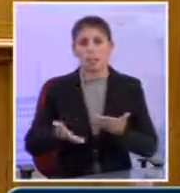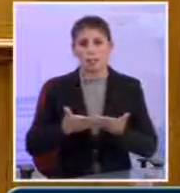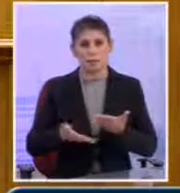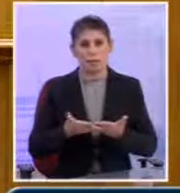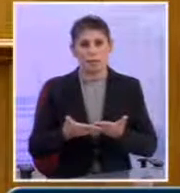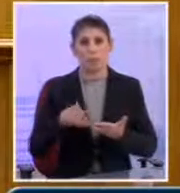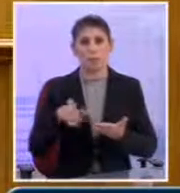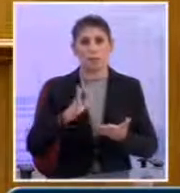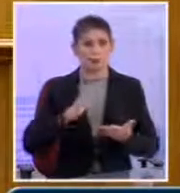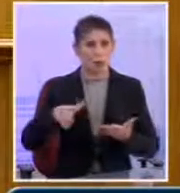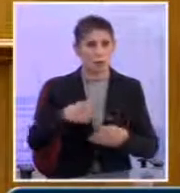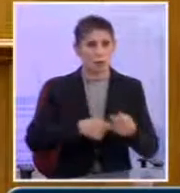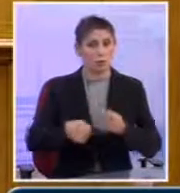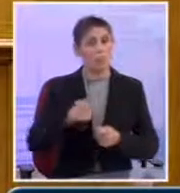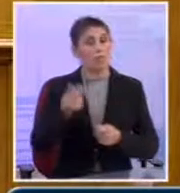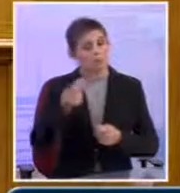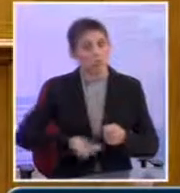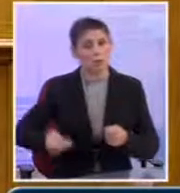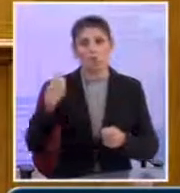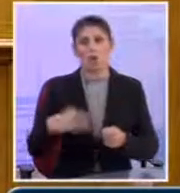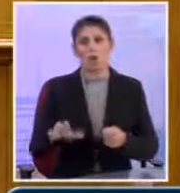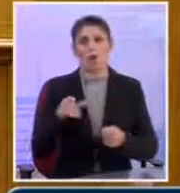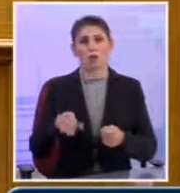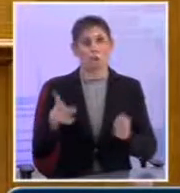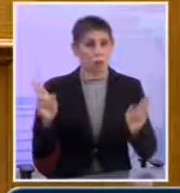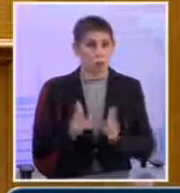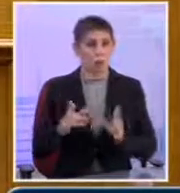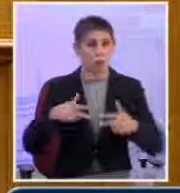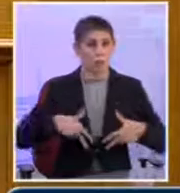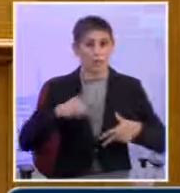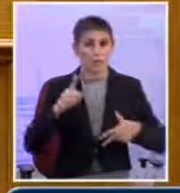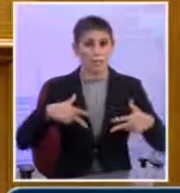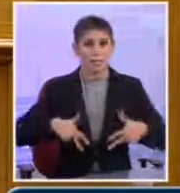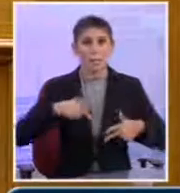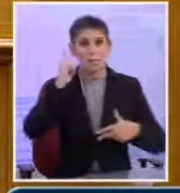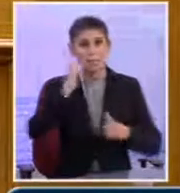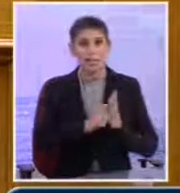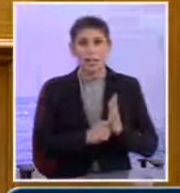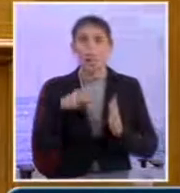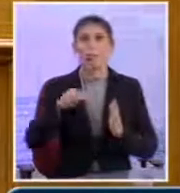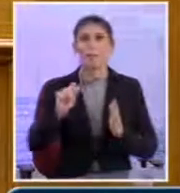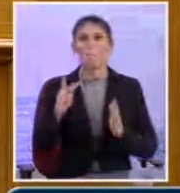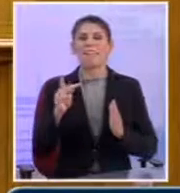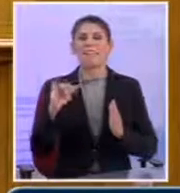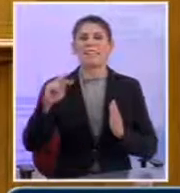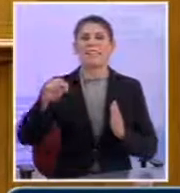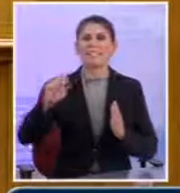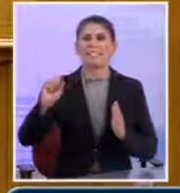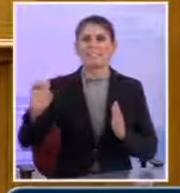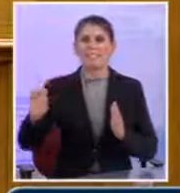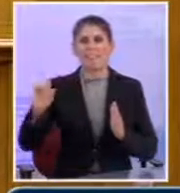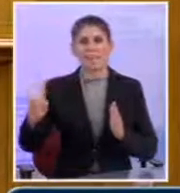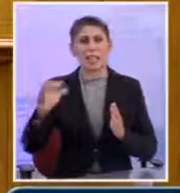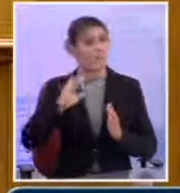ενταθεί. Αυτό σημαίνει λιγότερο κράτος. Λιγότερο κράτος σε ένα κράτος που από την έκθεση McKinsey, που στο κάτω-κάτω δεν είναι